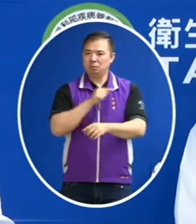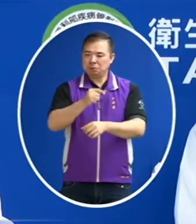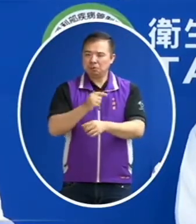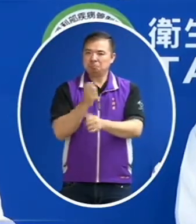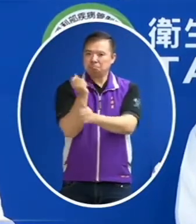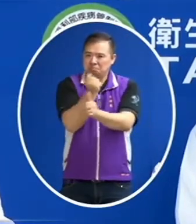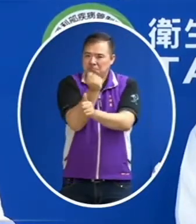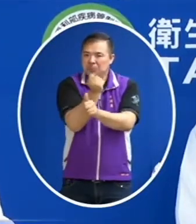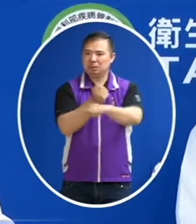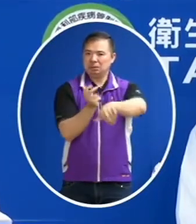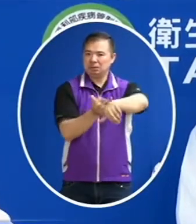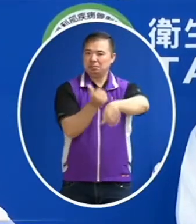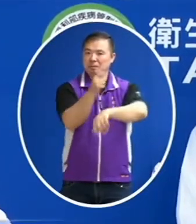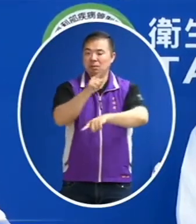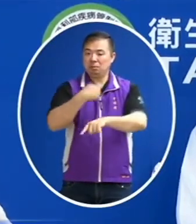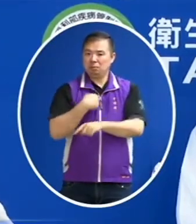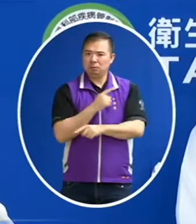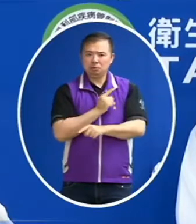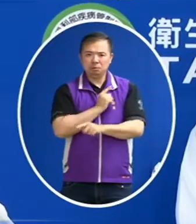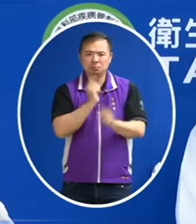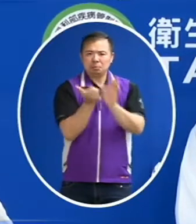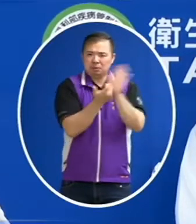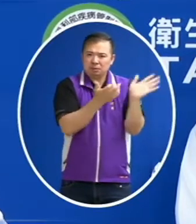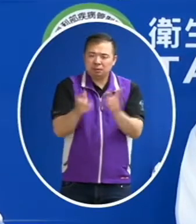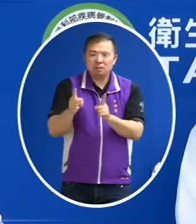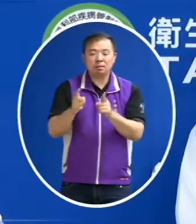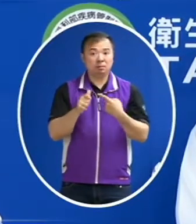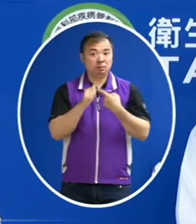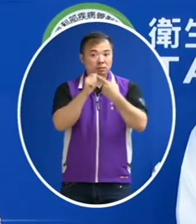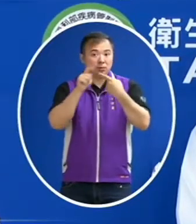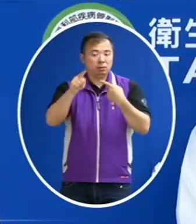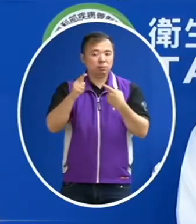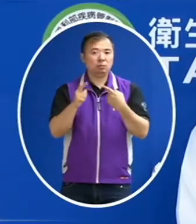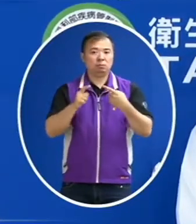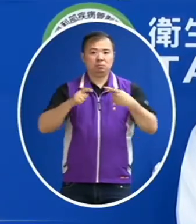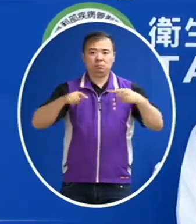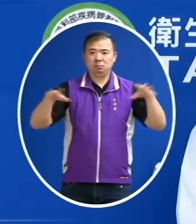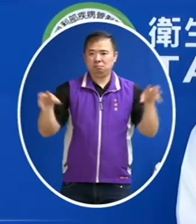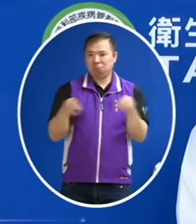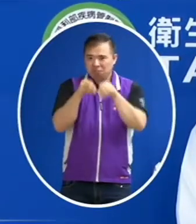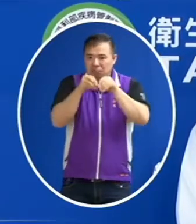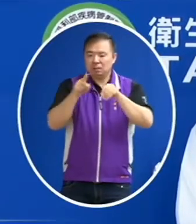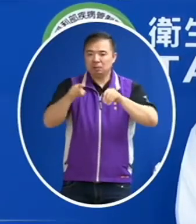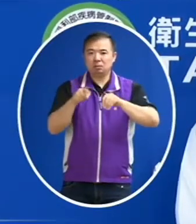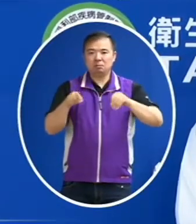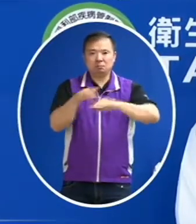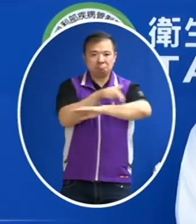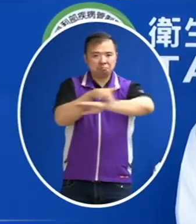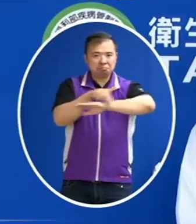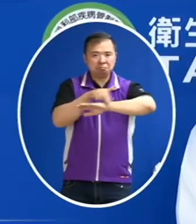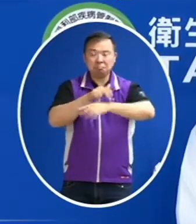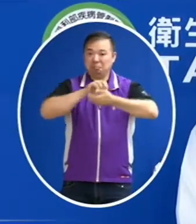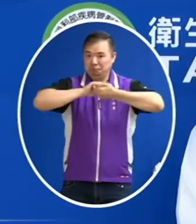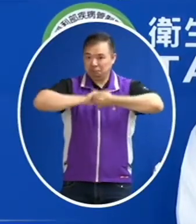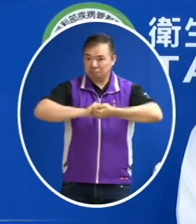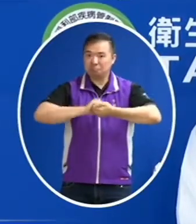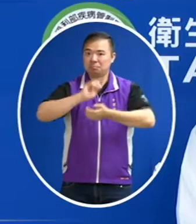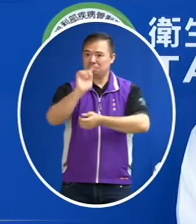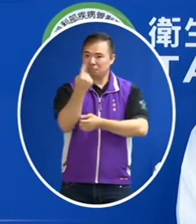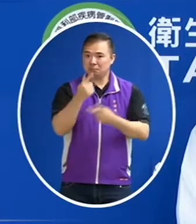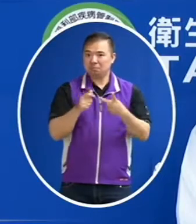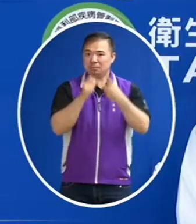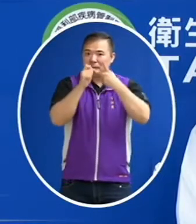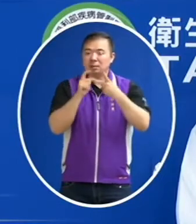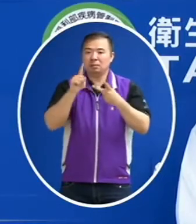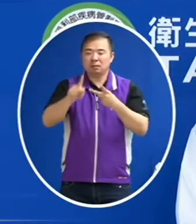时间相关整理，不管从决策的方面或大家怎么样来配合那实施的一个步骤，跟